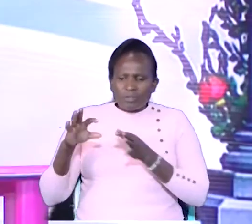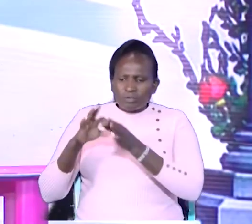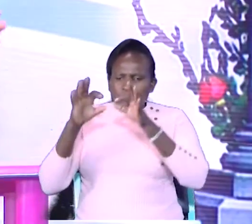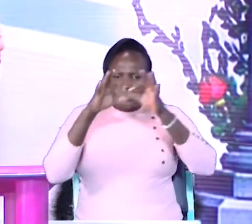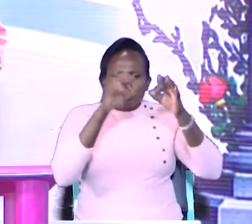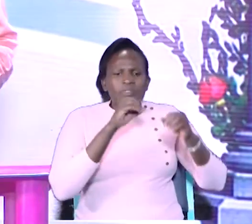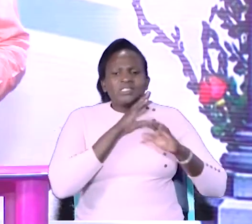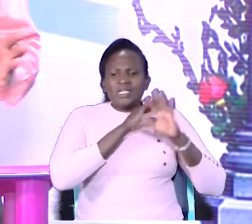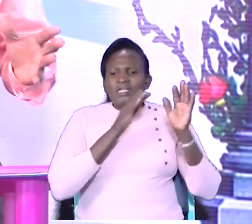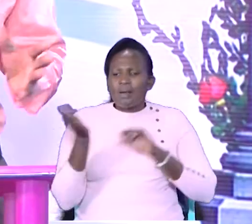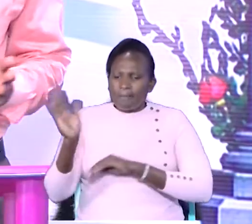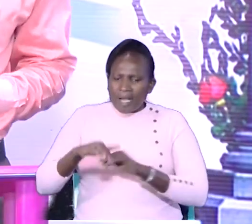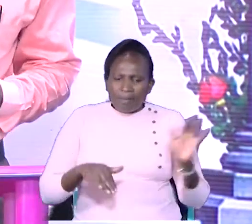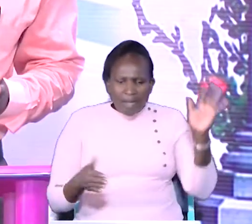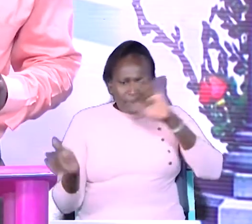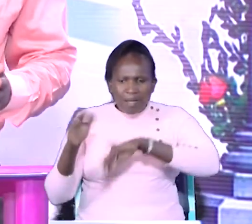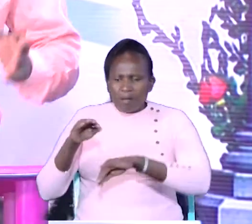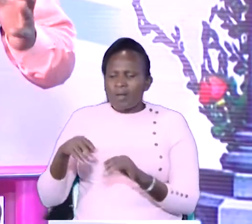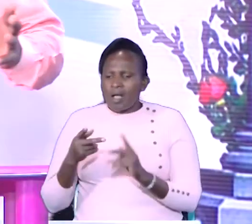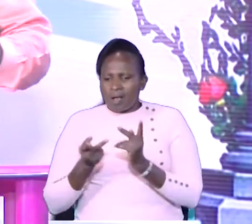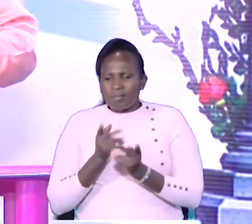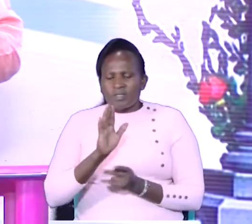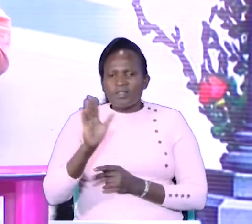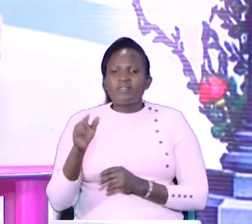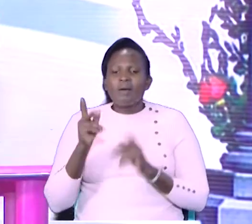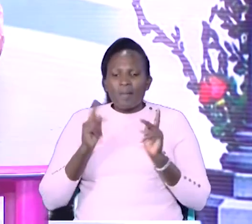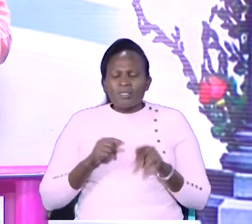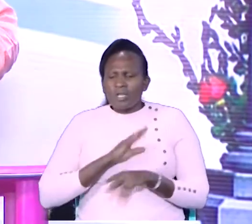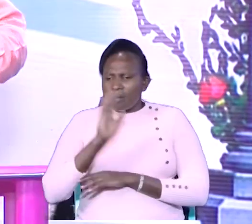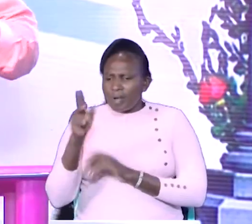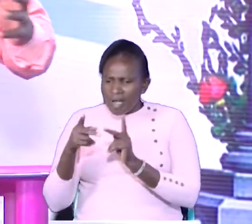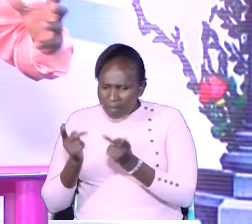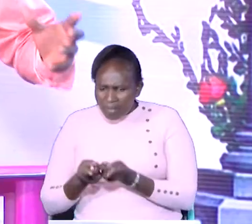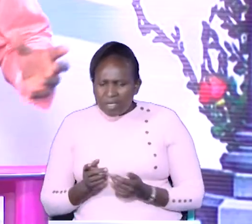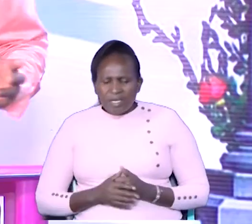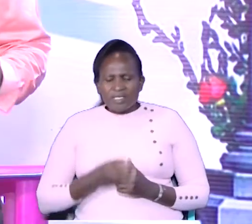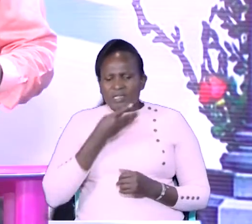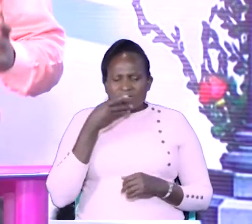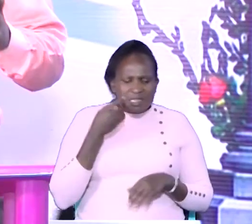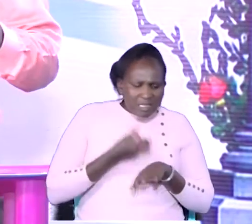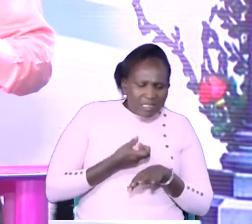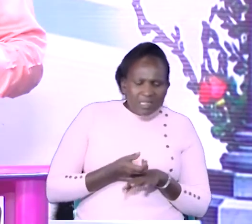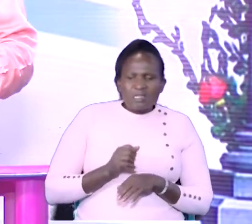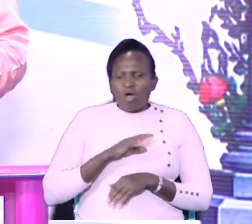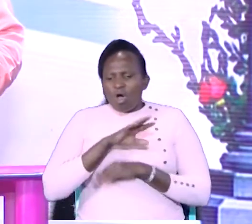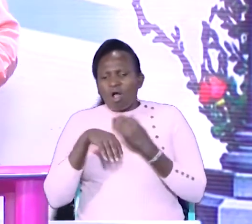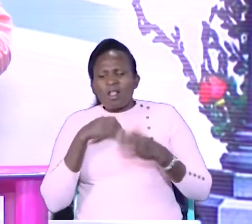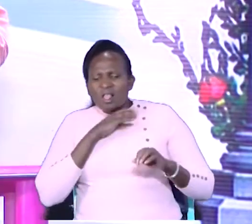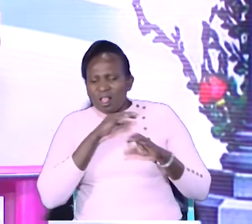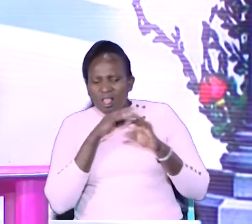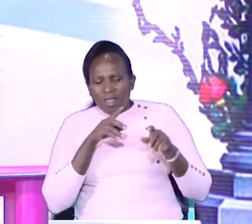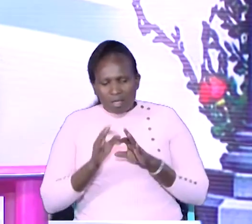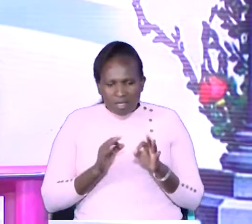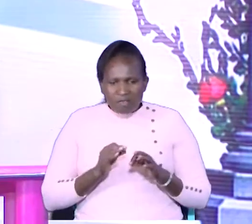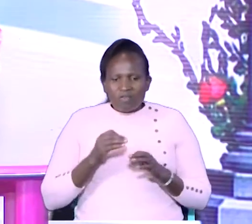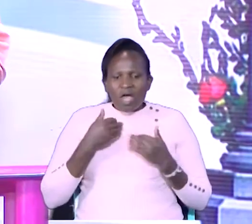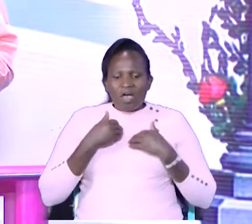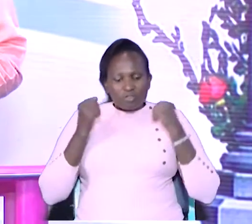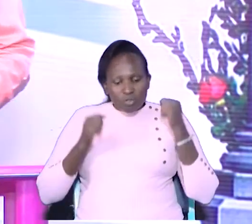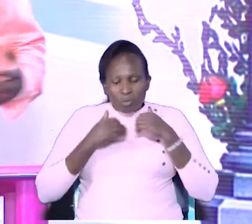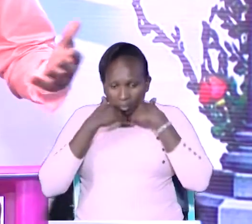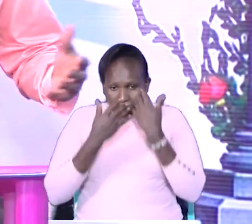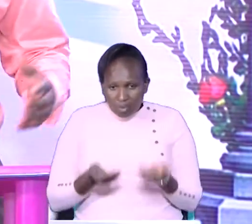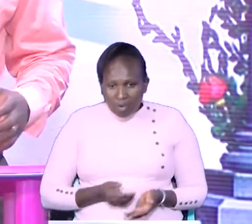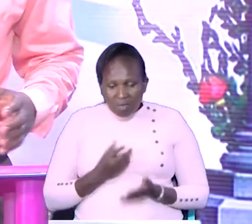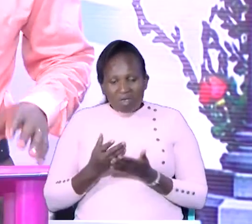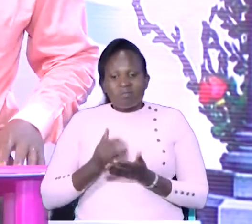yote, mifupa ikirudi, kila mfupa mahali pake, mtu akarudi mahali alikuwa mfupa wake ulikuwa, ile kelele yote, kama haungekuwa jasiri,